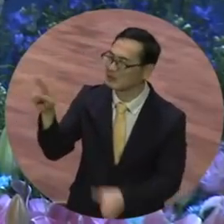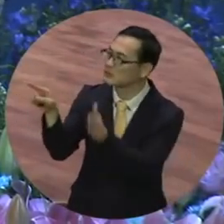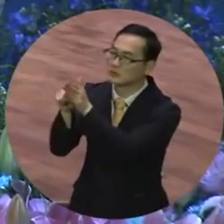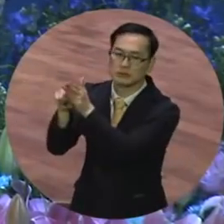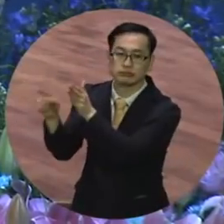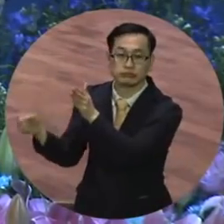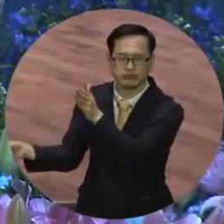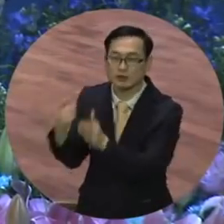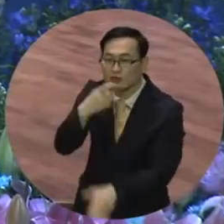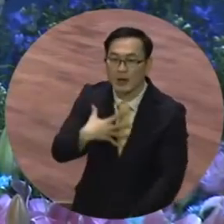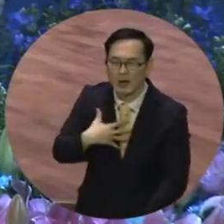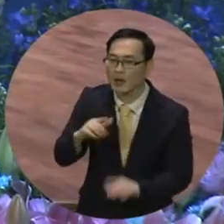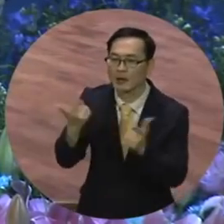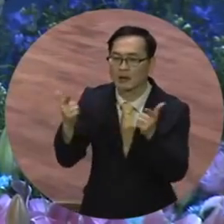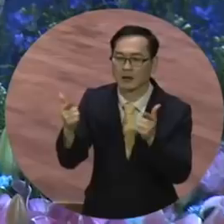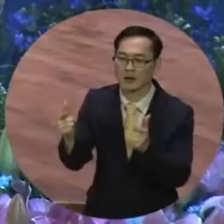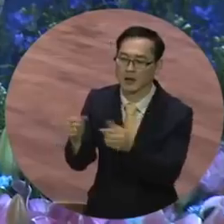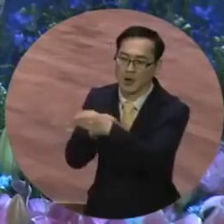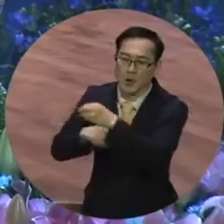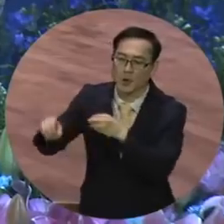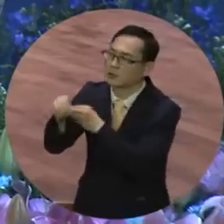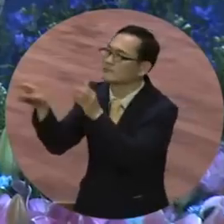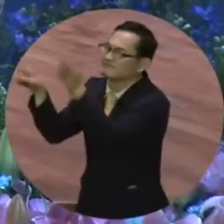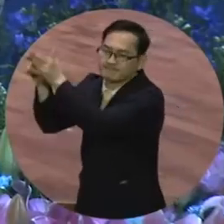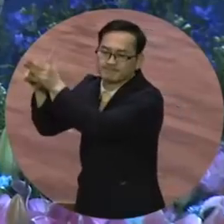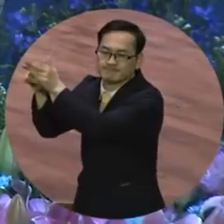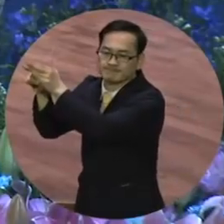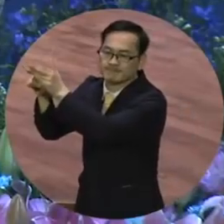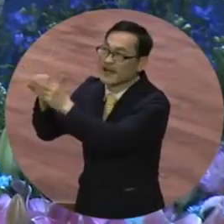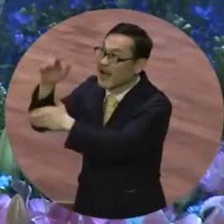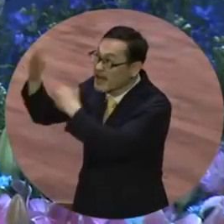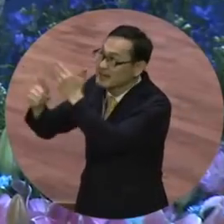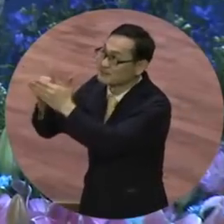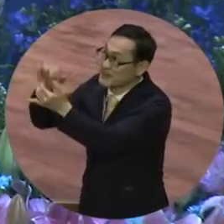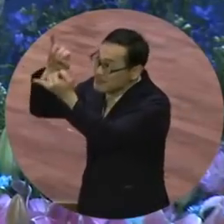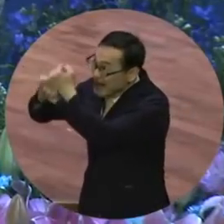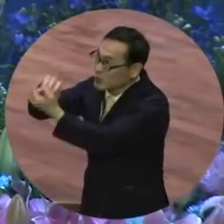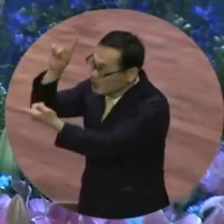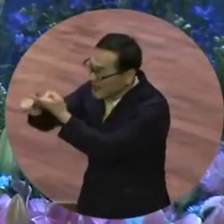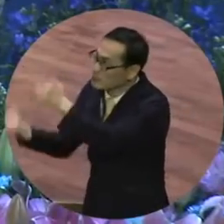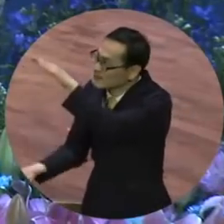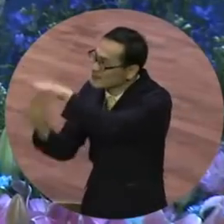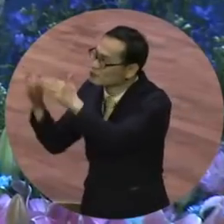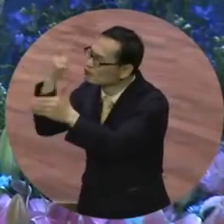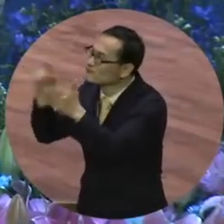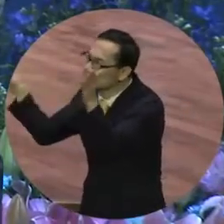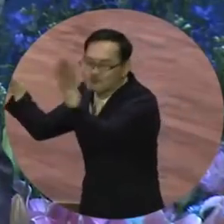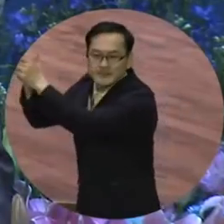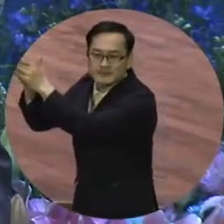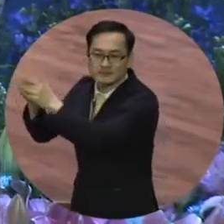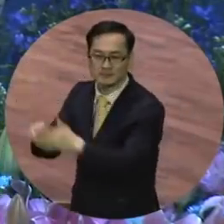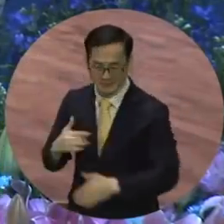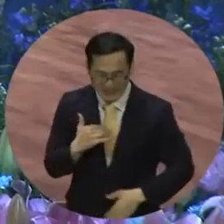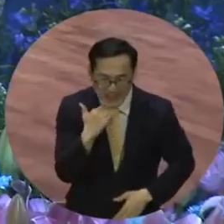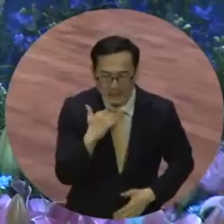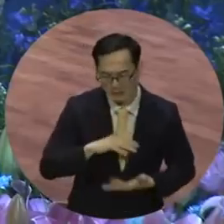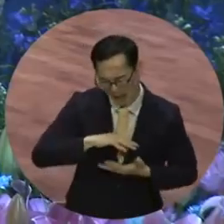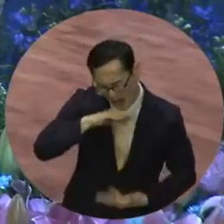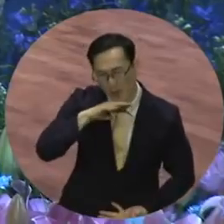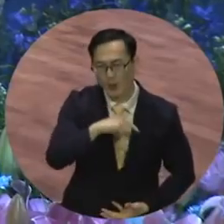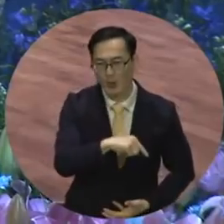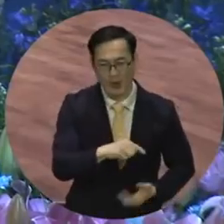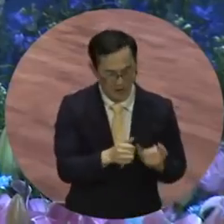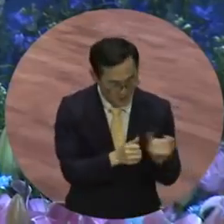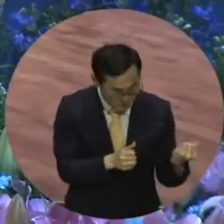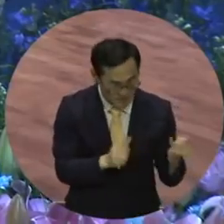하나님께서 능히 이루실 줄을 확신했다. 내가 이렇게 비록 나이가 많고 우리 아내가 이렇게